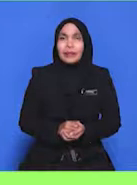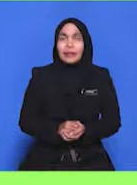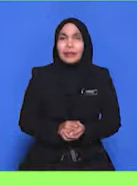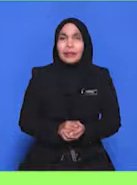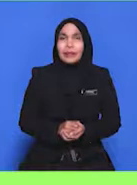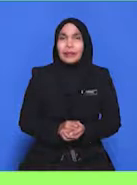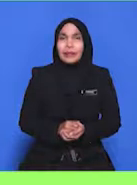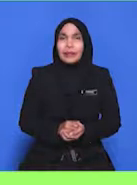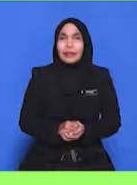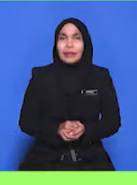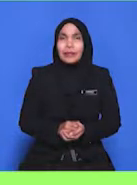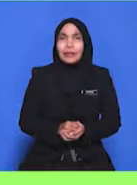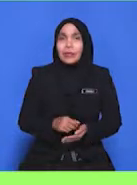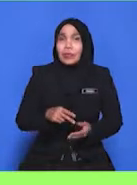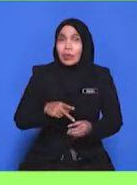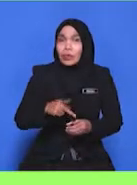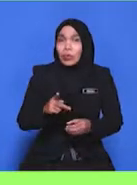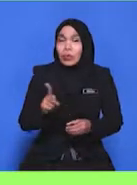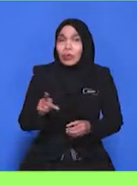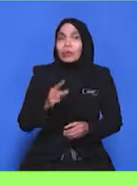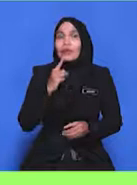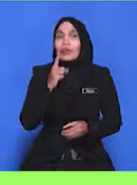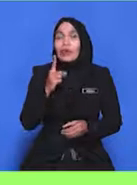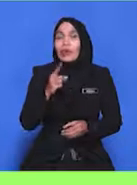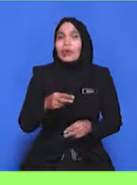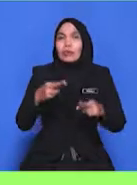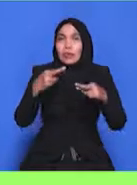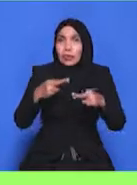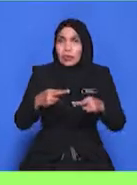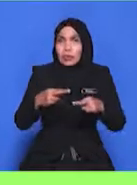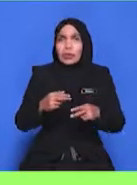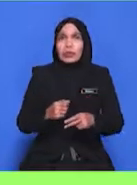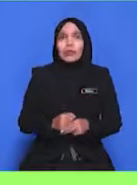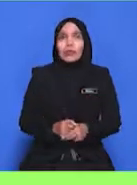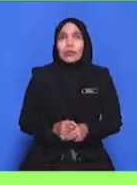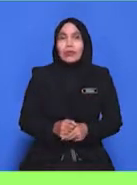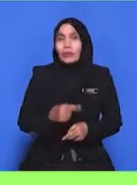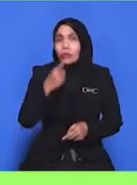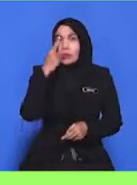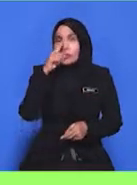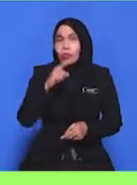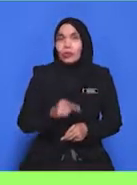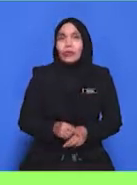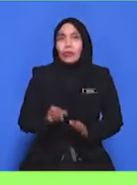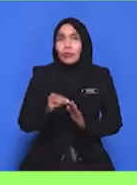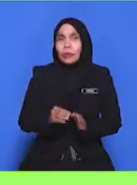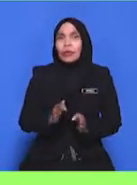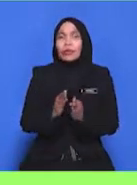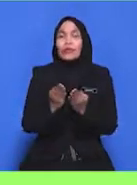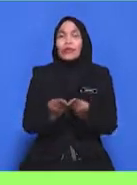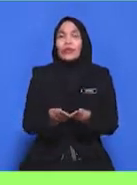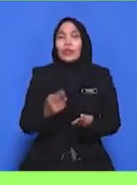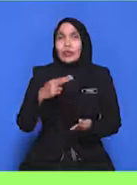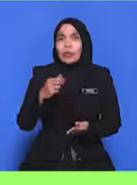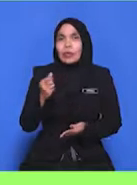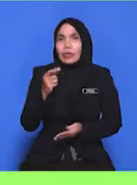Islam. Mengeluarkan arahan rasmi kepada Ibnu Syihab Az-Zuhri untuk membukukan hadis